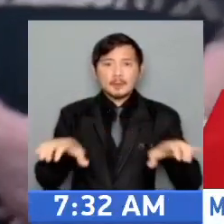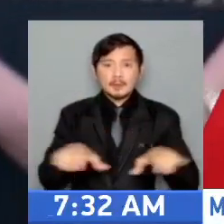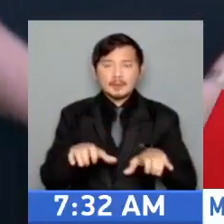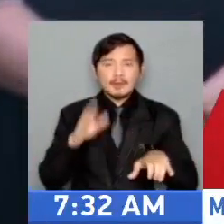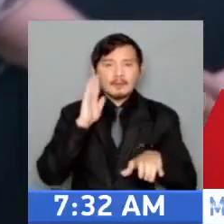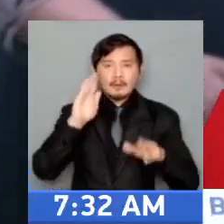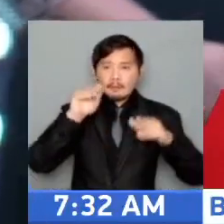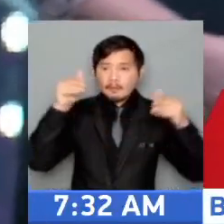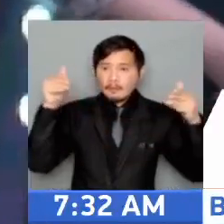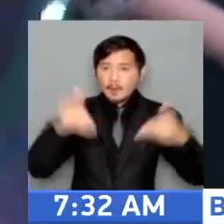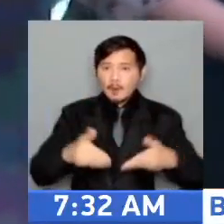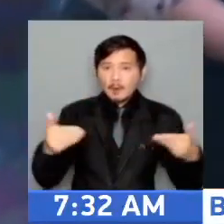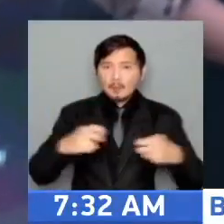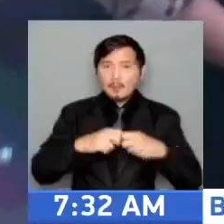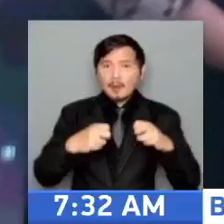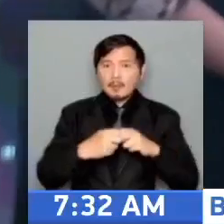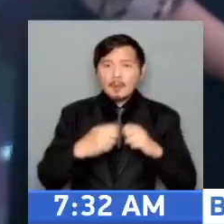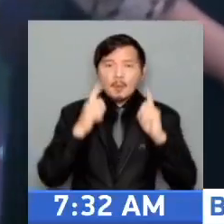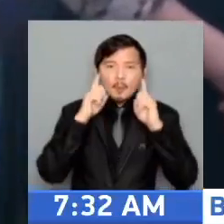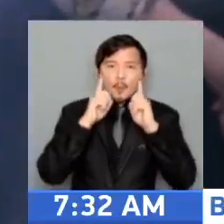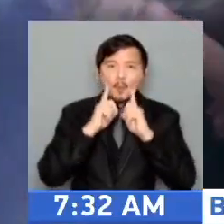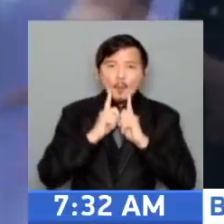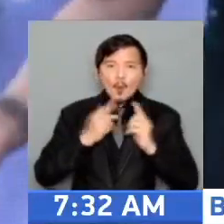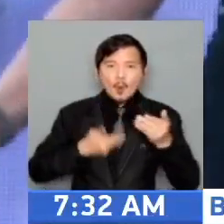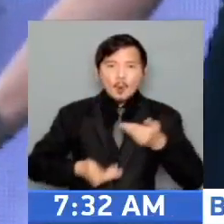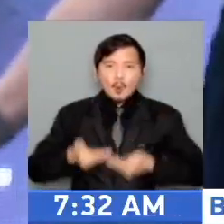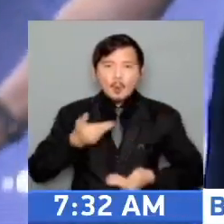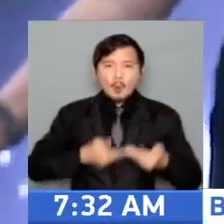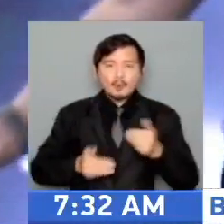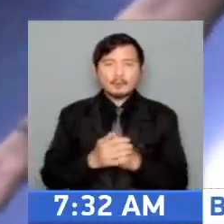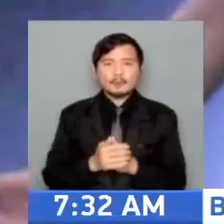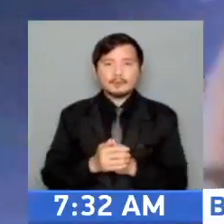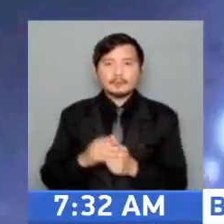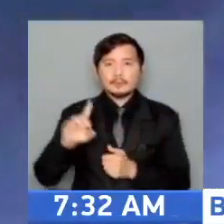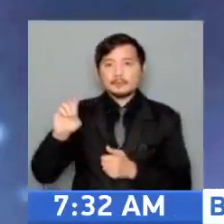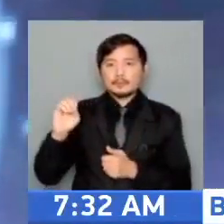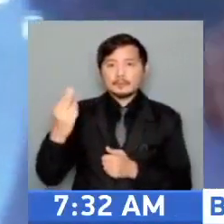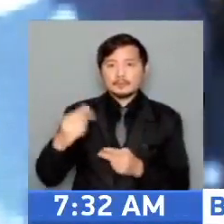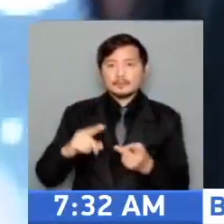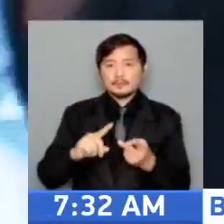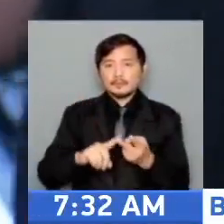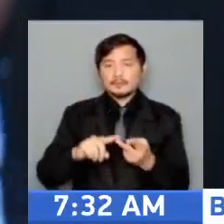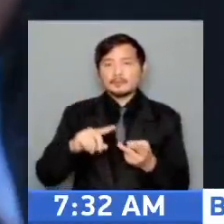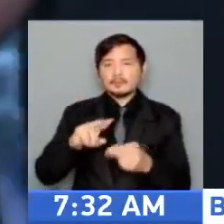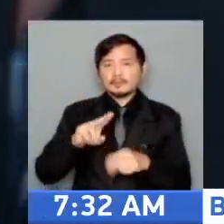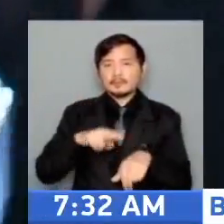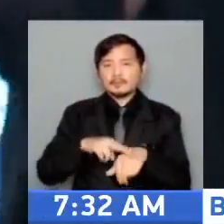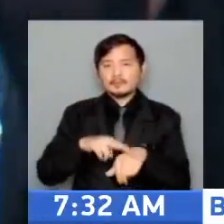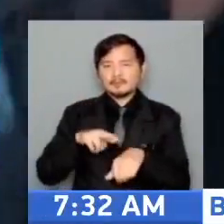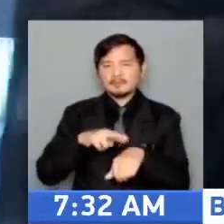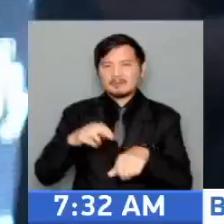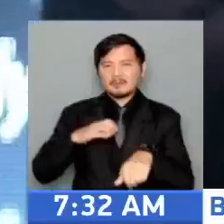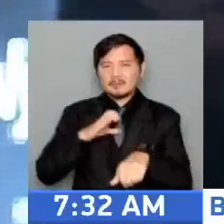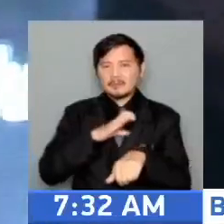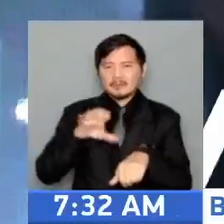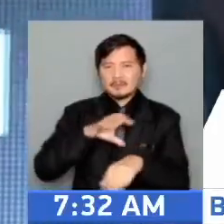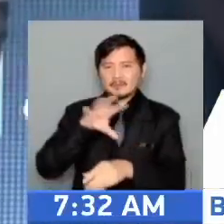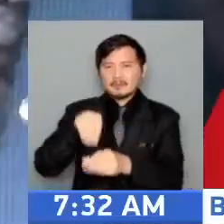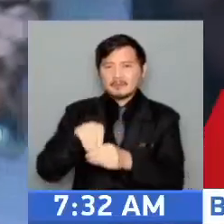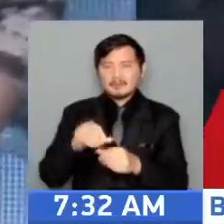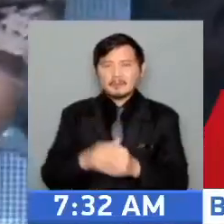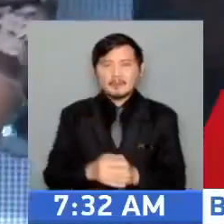malnutrisyon. Inilala rin ang Department of Health at National Nutrition Council, gayon din iba pang private industry